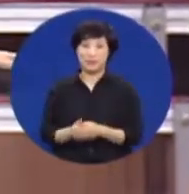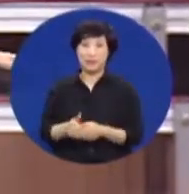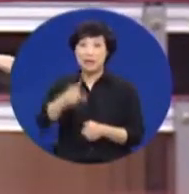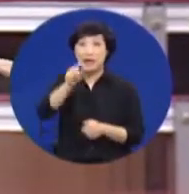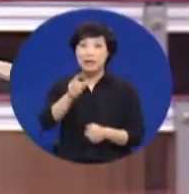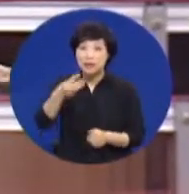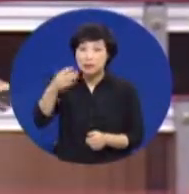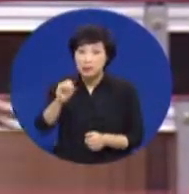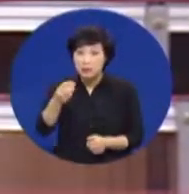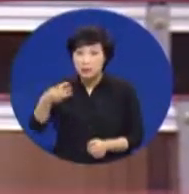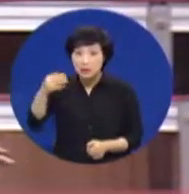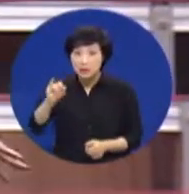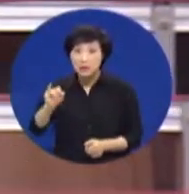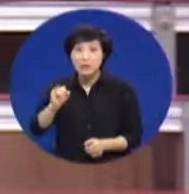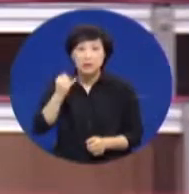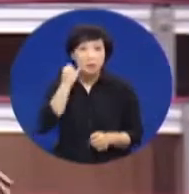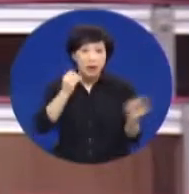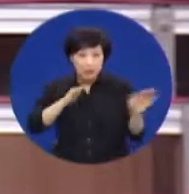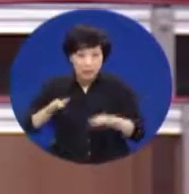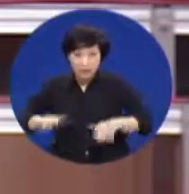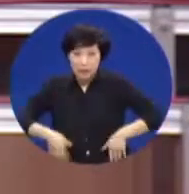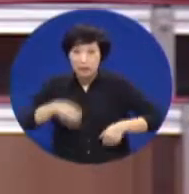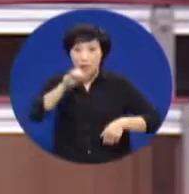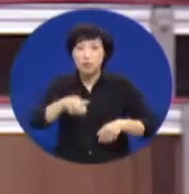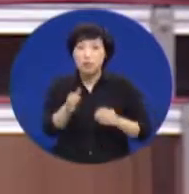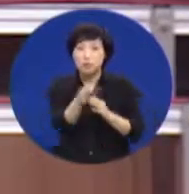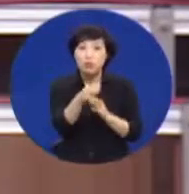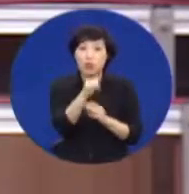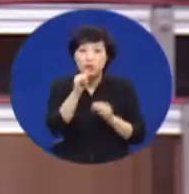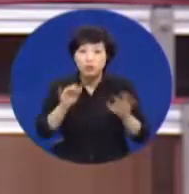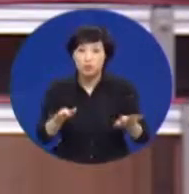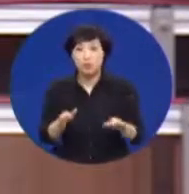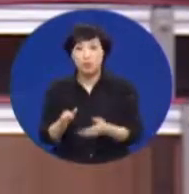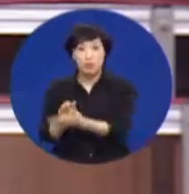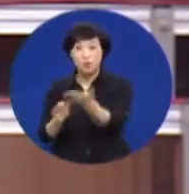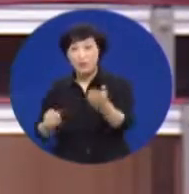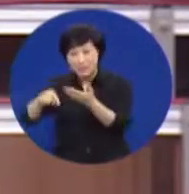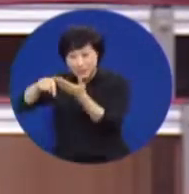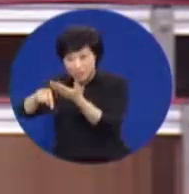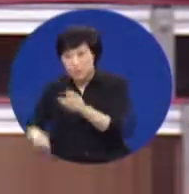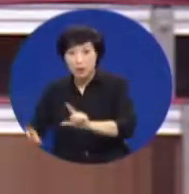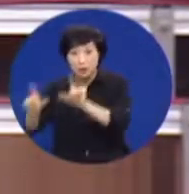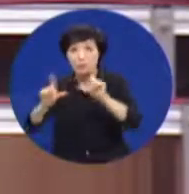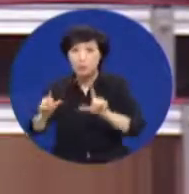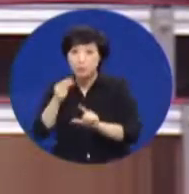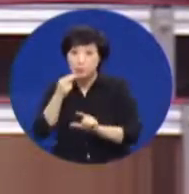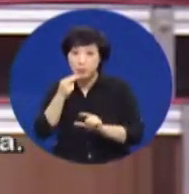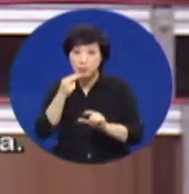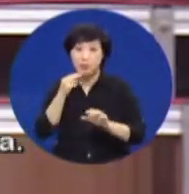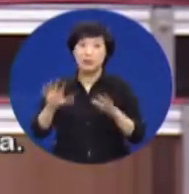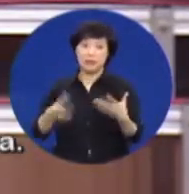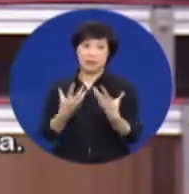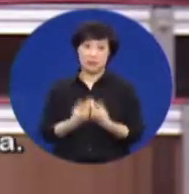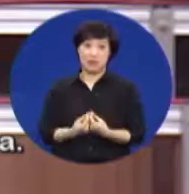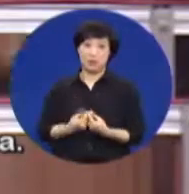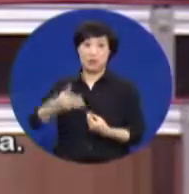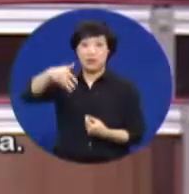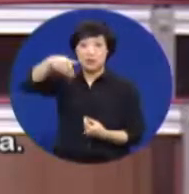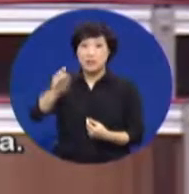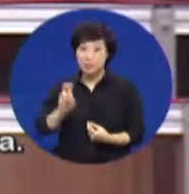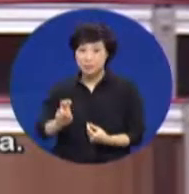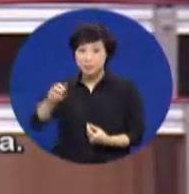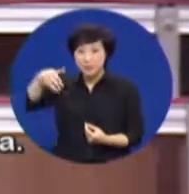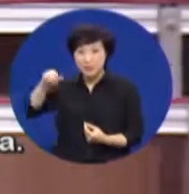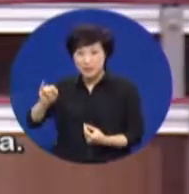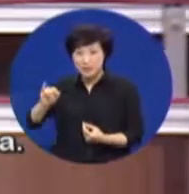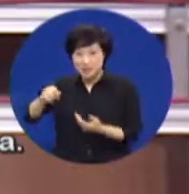물에 살게 되지 깊은 찬물에 살게 되지 않아요. 참치 같은 것들은 깊이 3천 미터 막 밑에 살지만